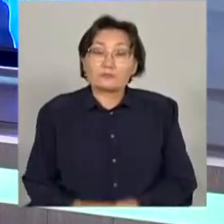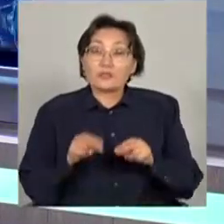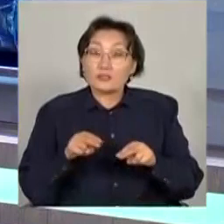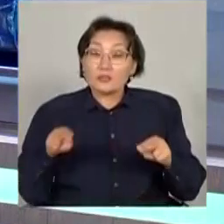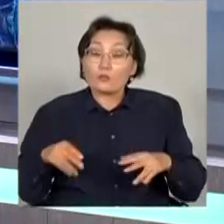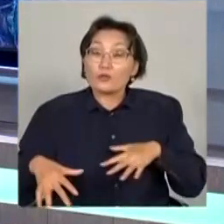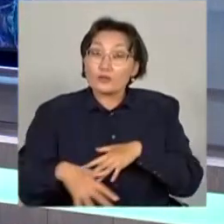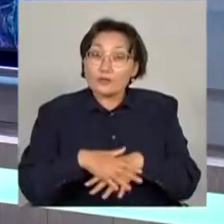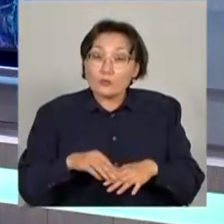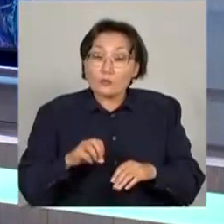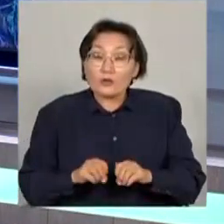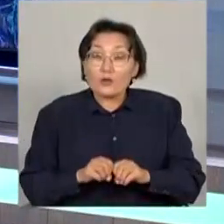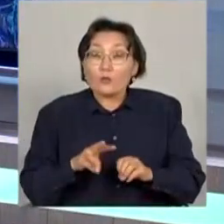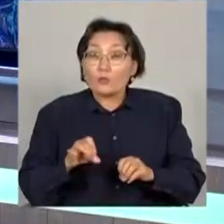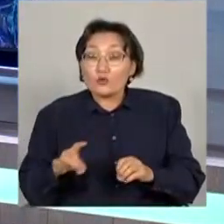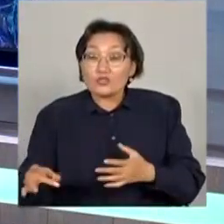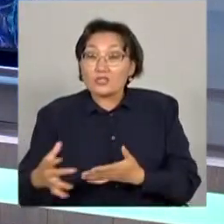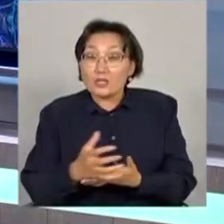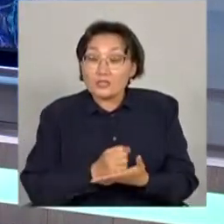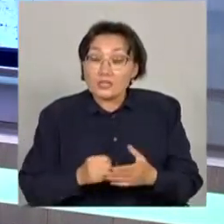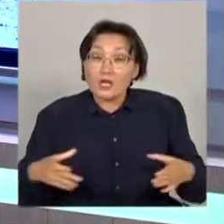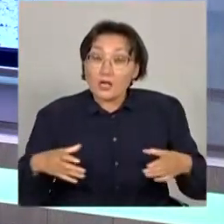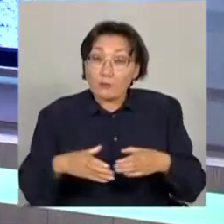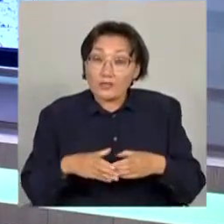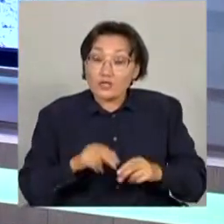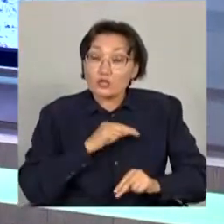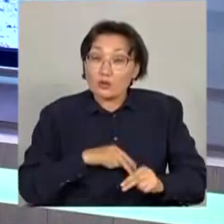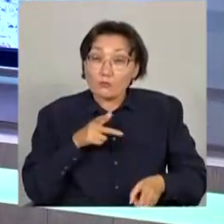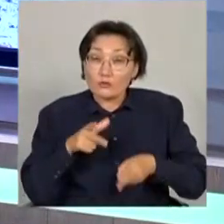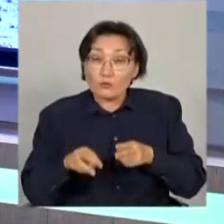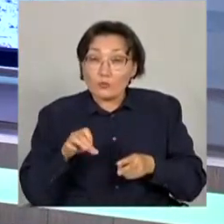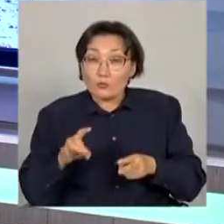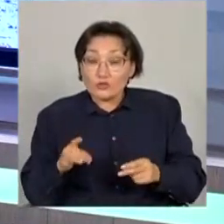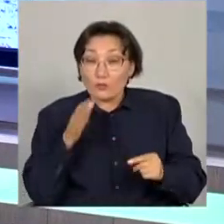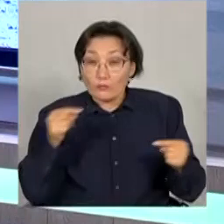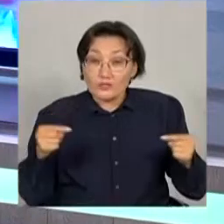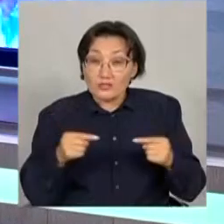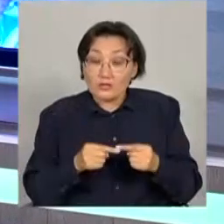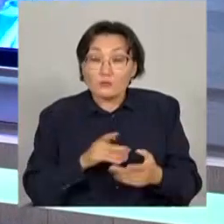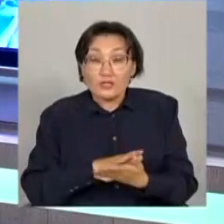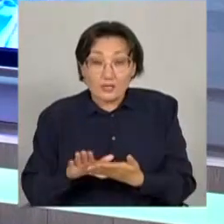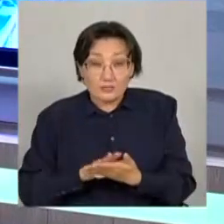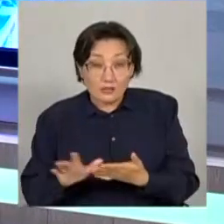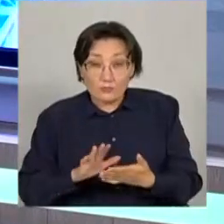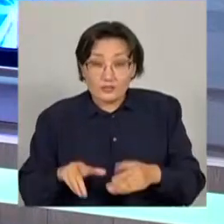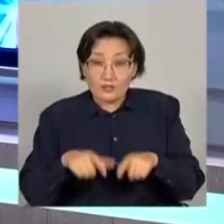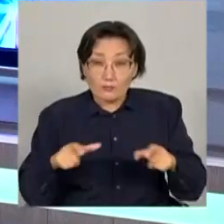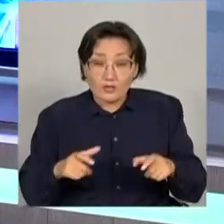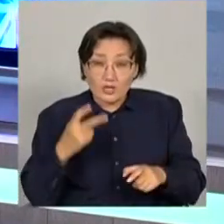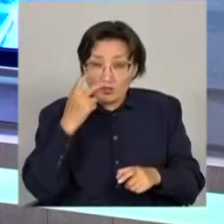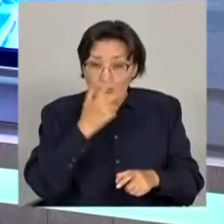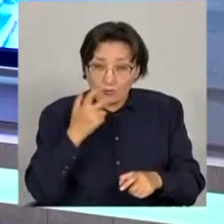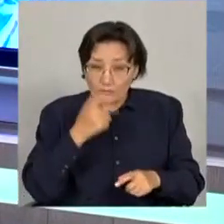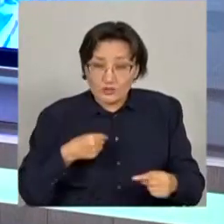Петропавл халқы қоқыс шығаратын компаниялардың жұмысына шағымданды. Тұрмыстық қалдықтар уақытылы шығарылмайды деген тұрғындарды мүмкін сасық иіс мезі